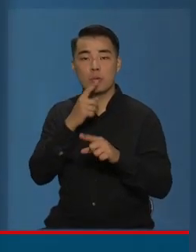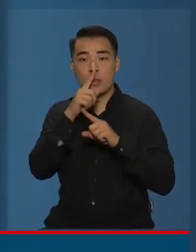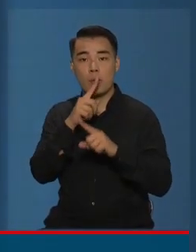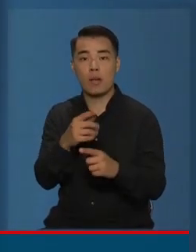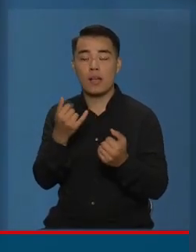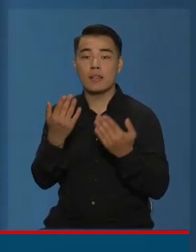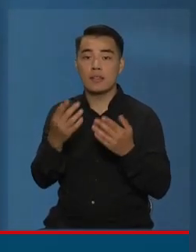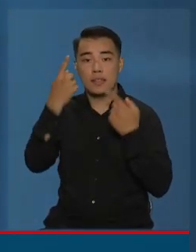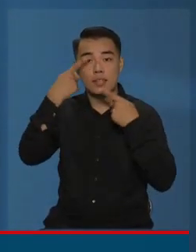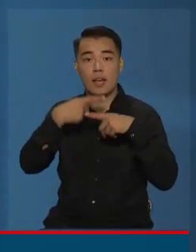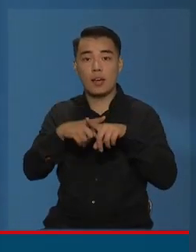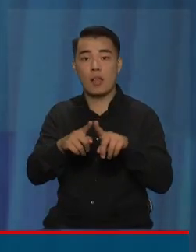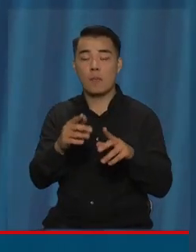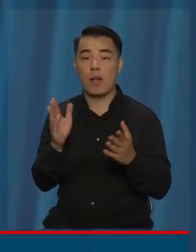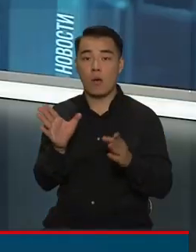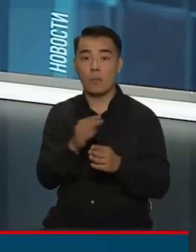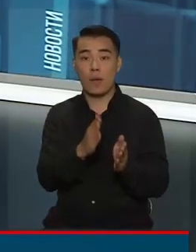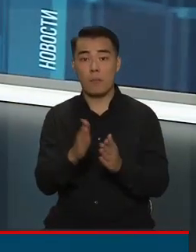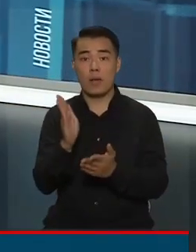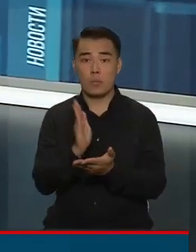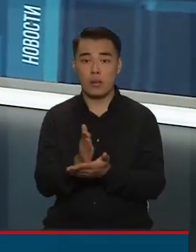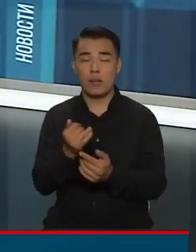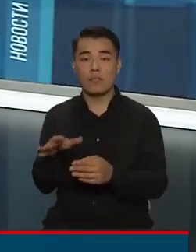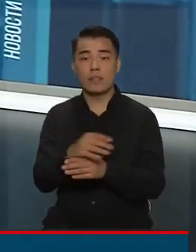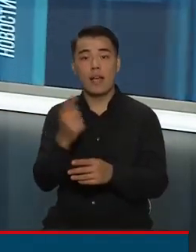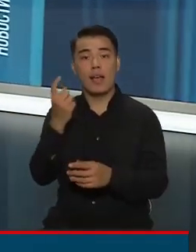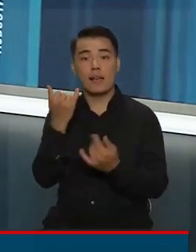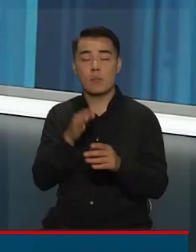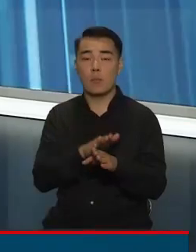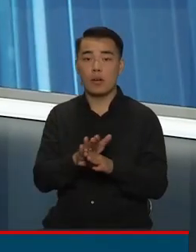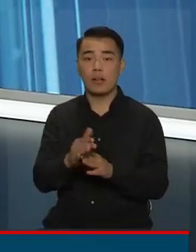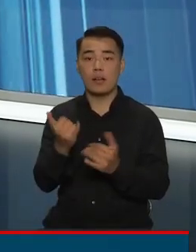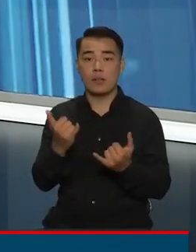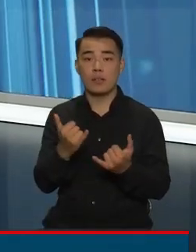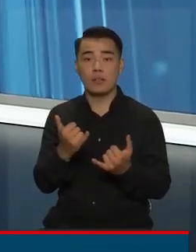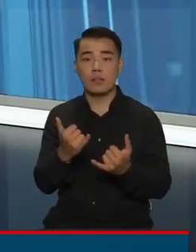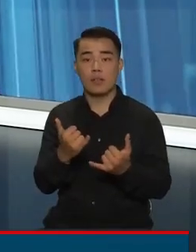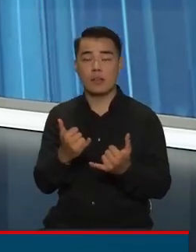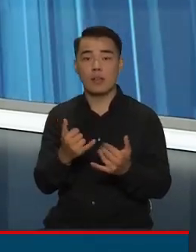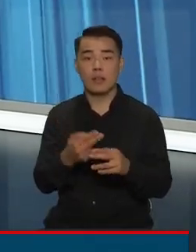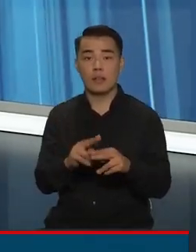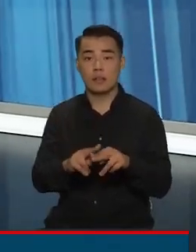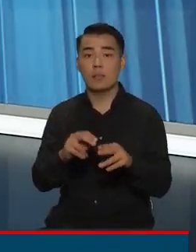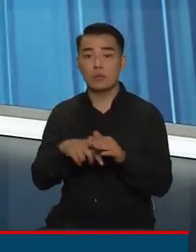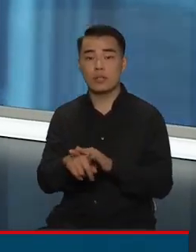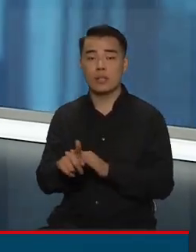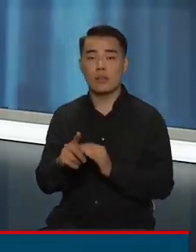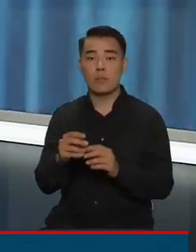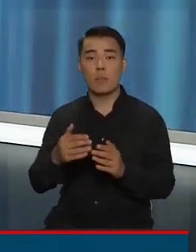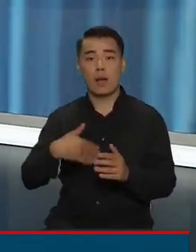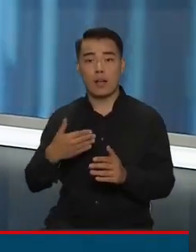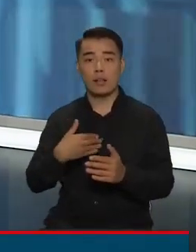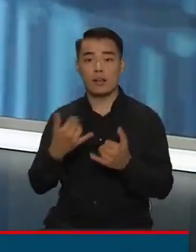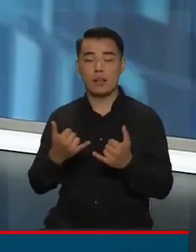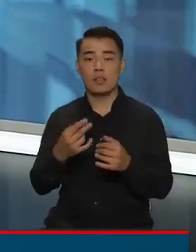Егер де технология орында болса, қазіргі біздің шаруалардың көбісі зардап шегіп жатыр ғой ауа райынан. Оның енді әсері